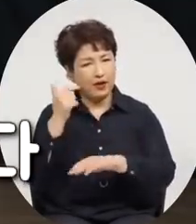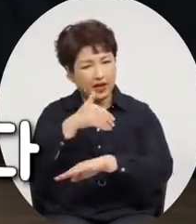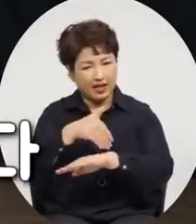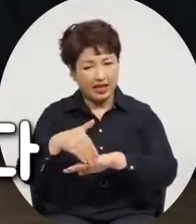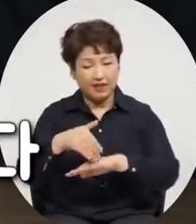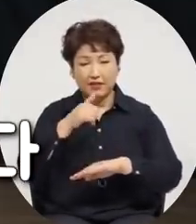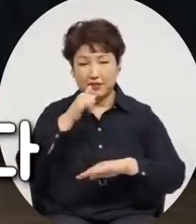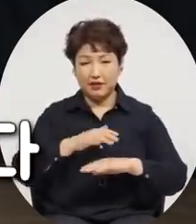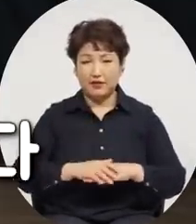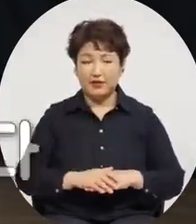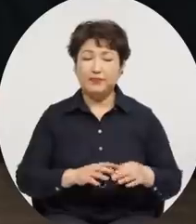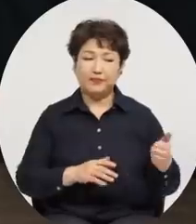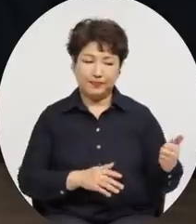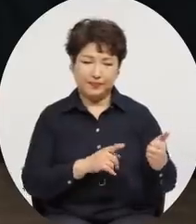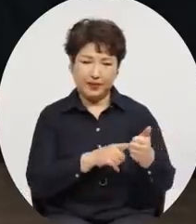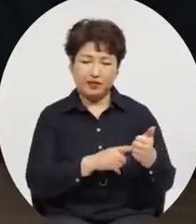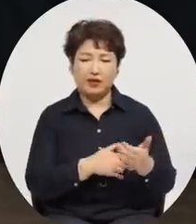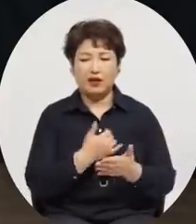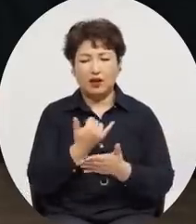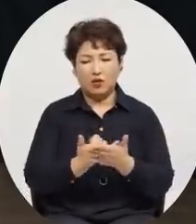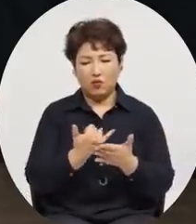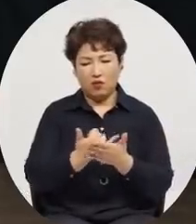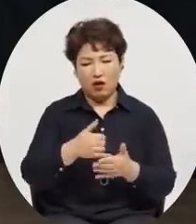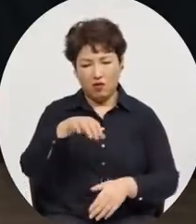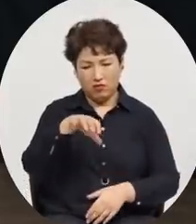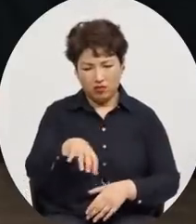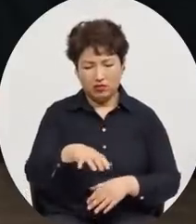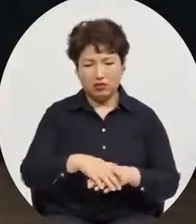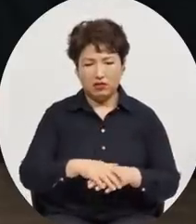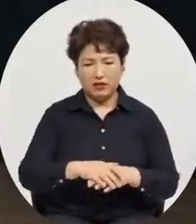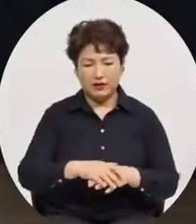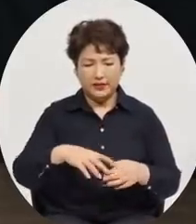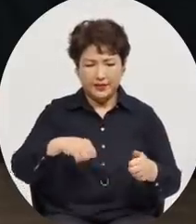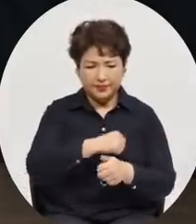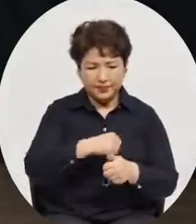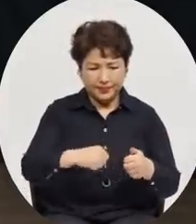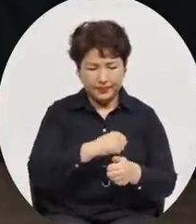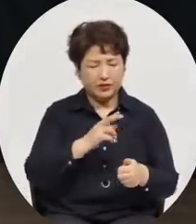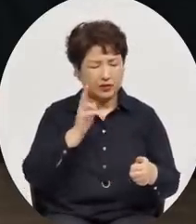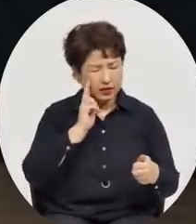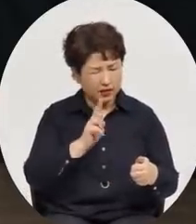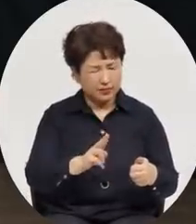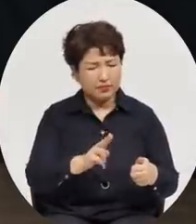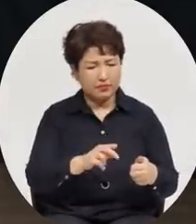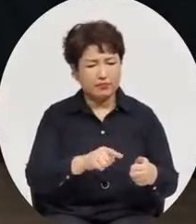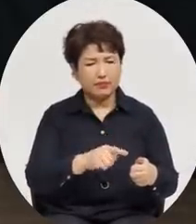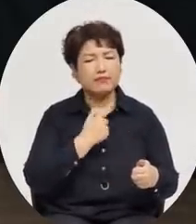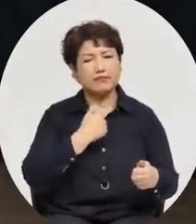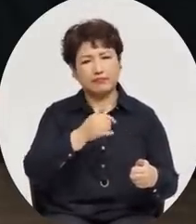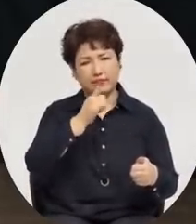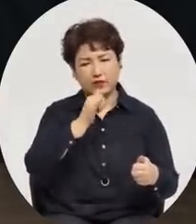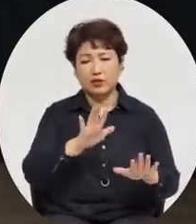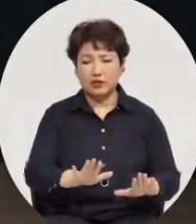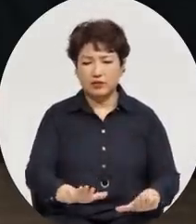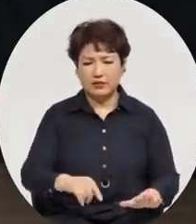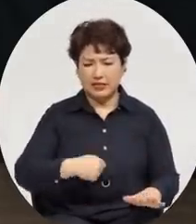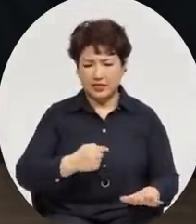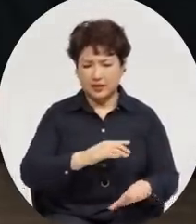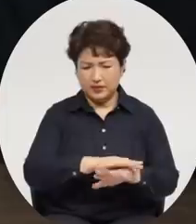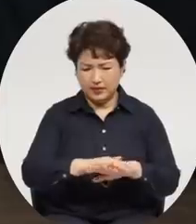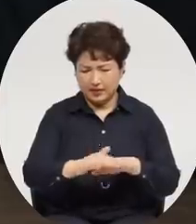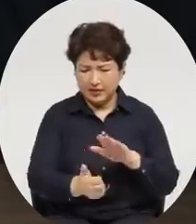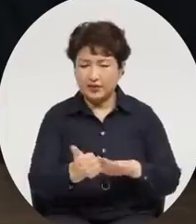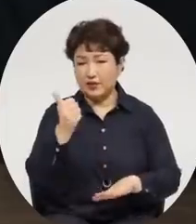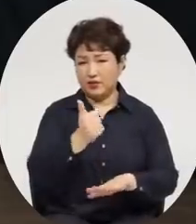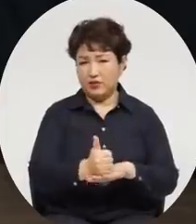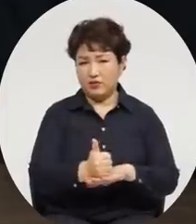있습니다. 저의 남자친구는 고아원에서 학대를 받으며 자랐으며 현재는 나름 자수성가한 사람입니다.